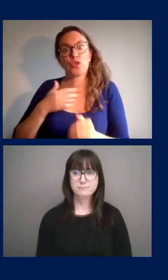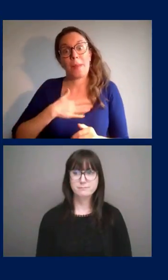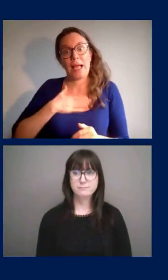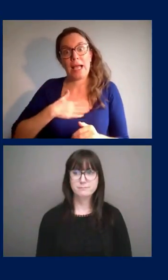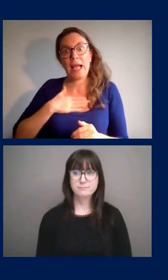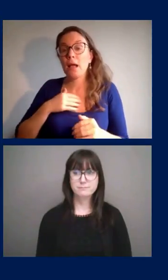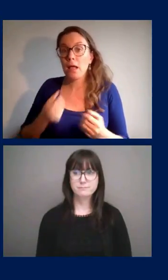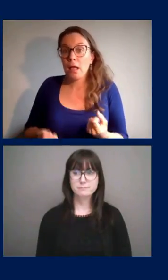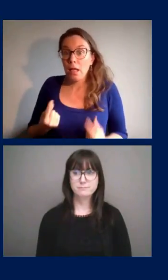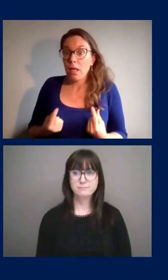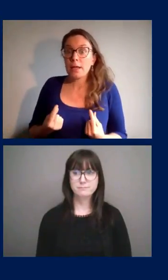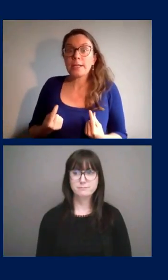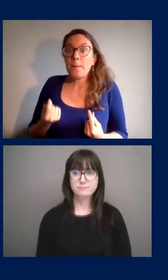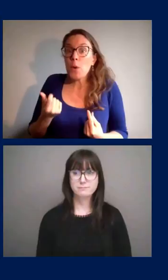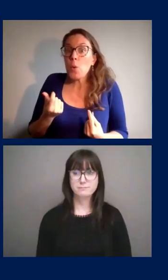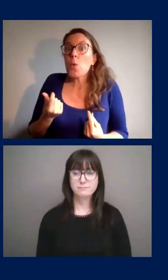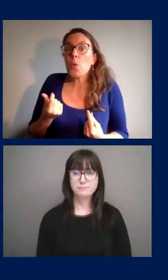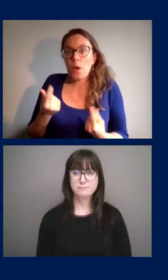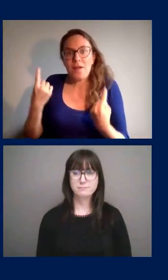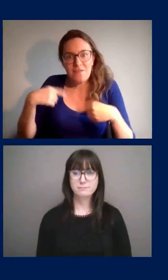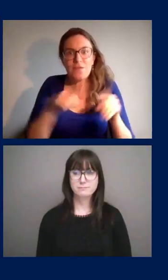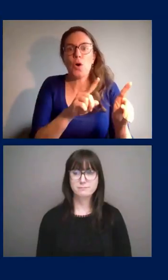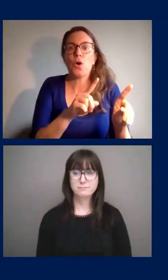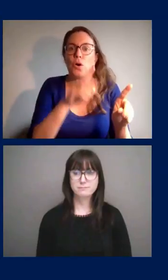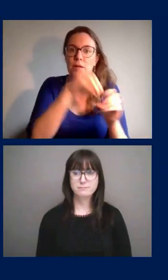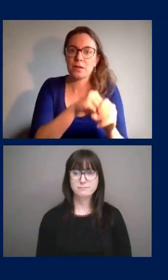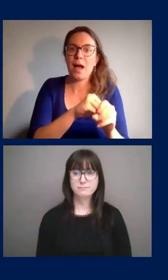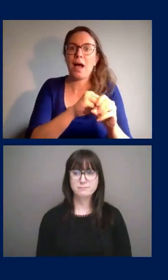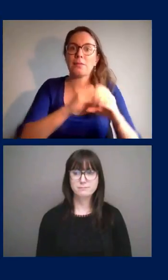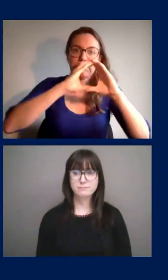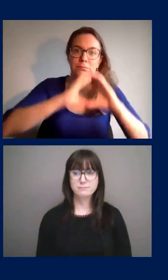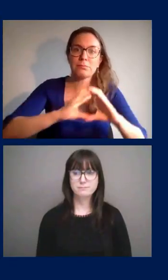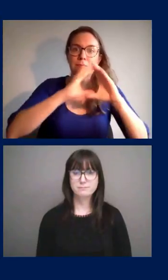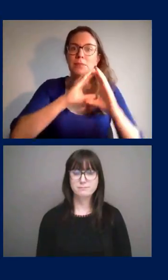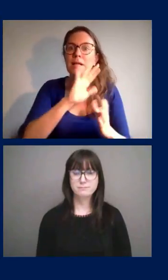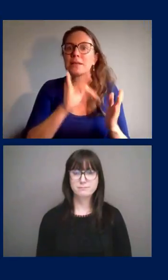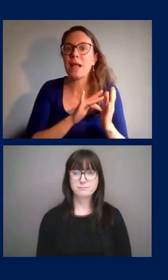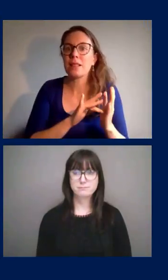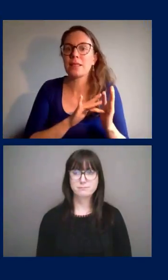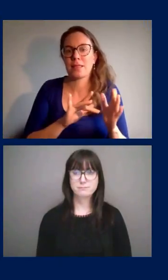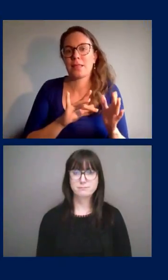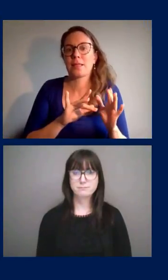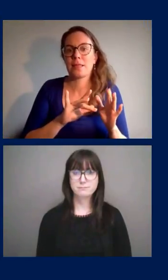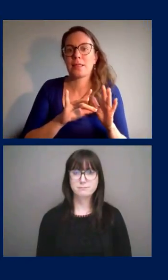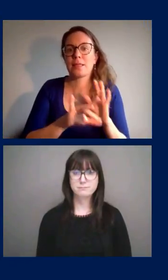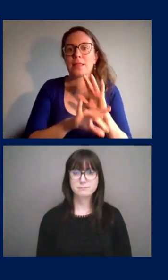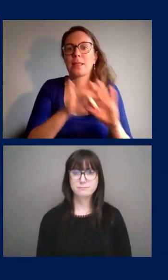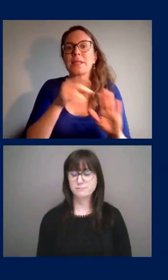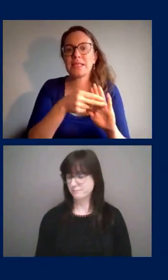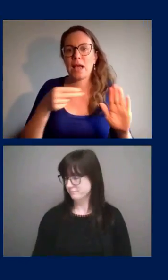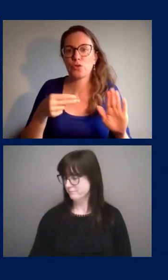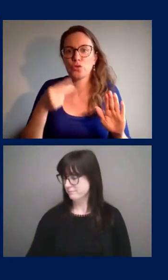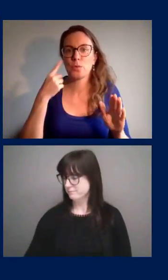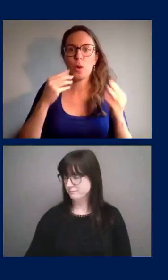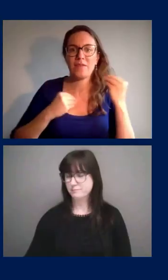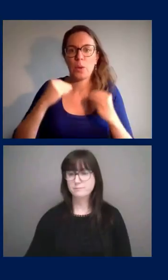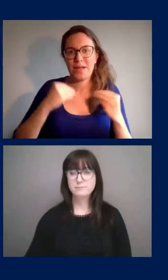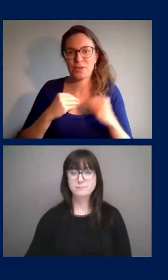qui a des symptômes vient aller faire une évaluation.